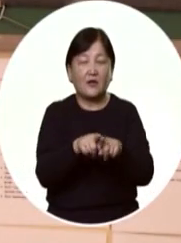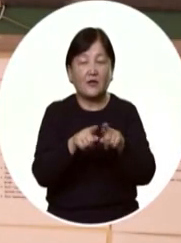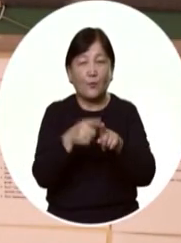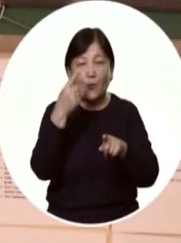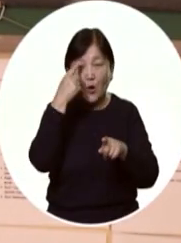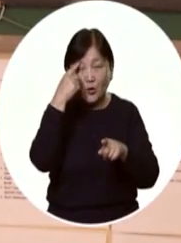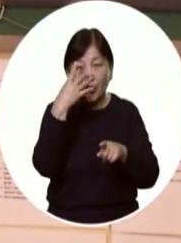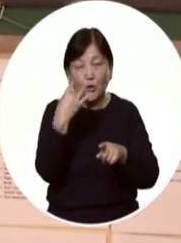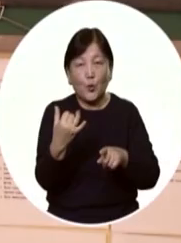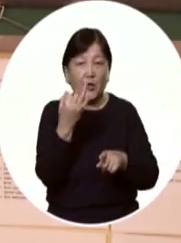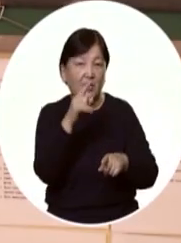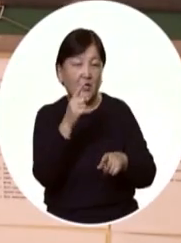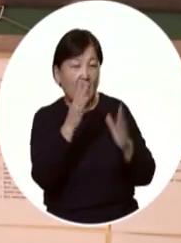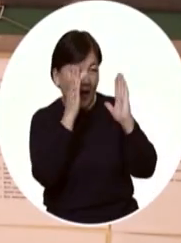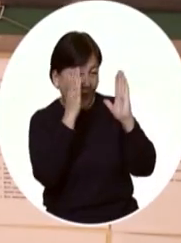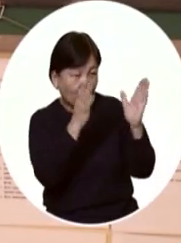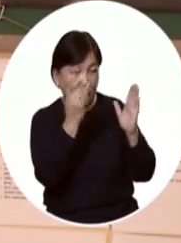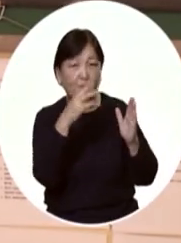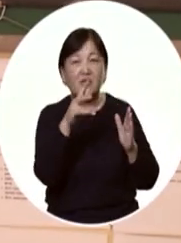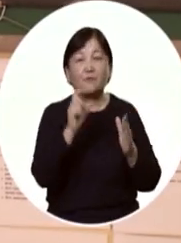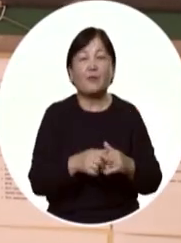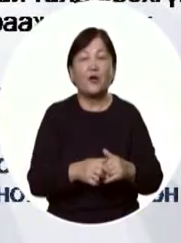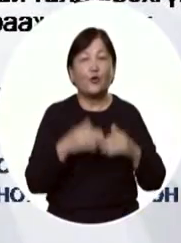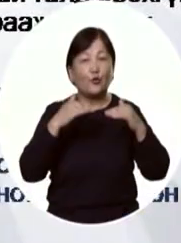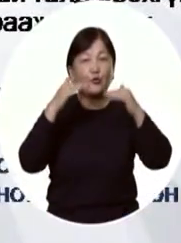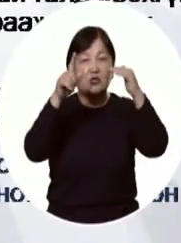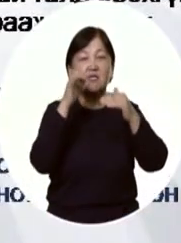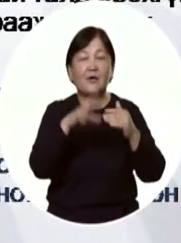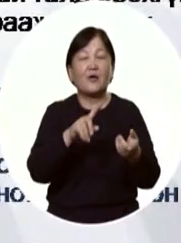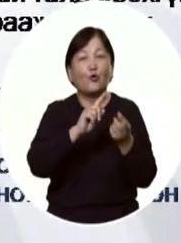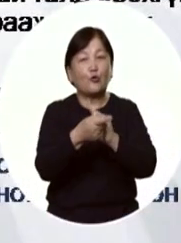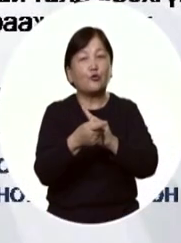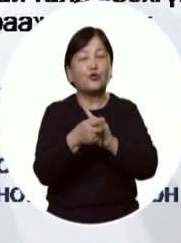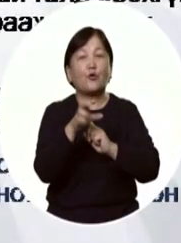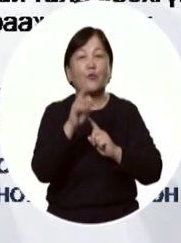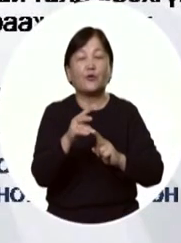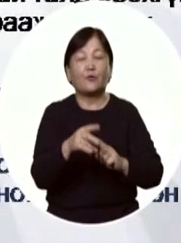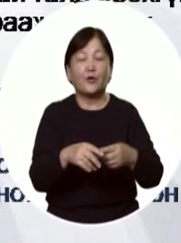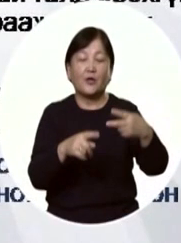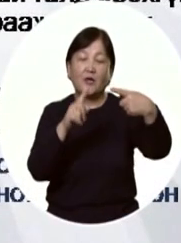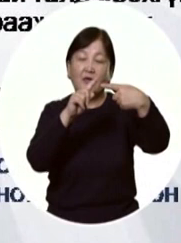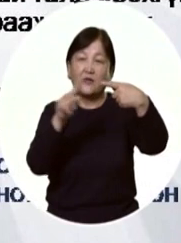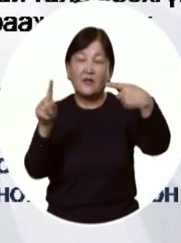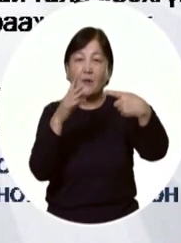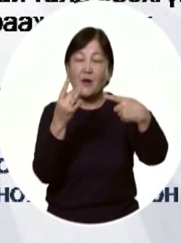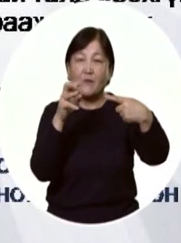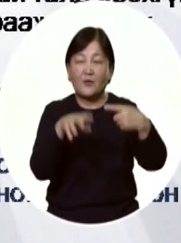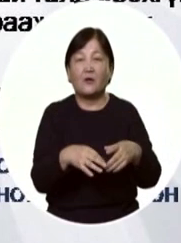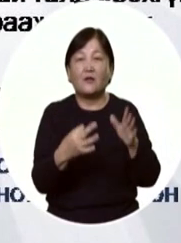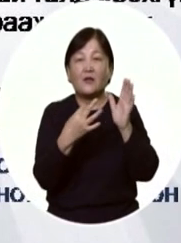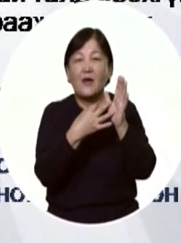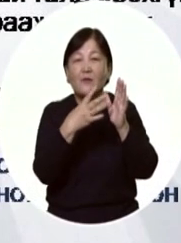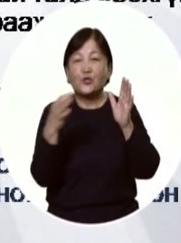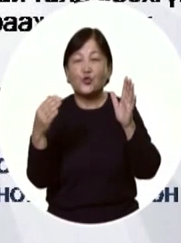их анхаарал хандуулж энэ хөгжлийн замыг ингэж өөрчлөх болов гэхээр энэ эхний баримтан дээр 800 мянган